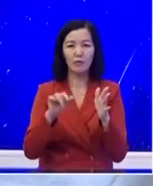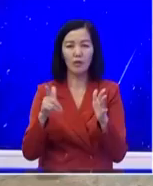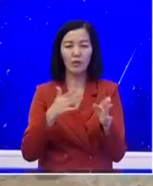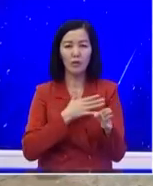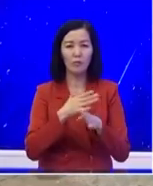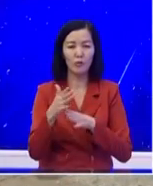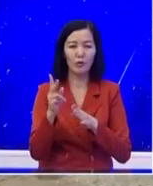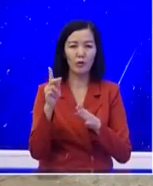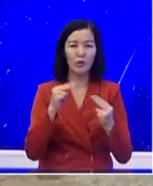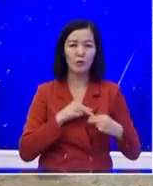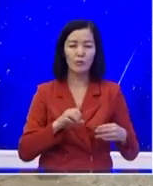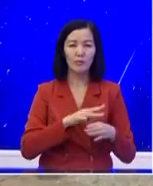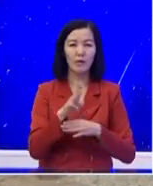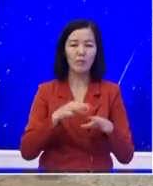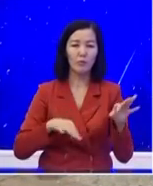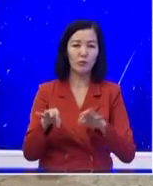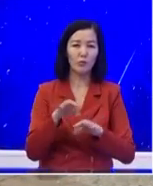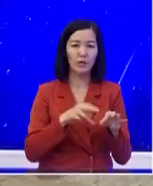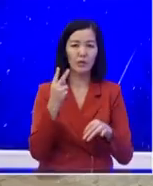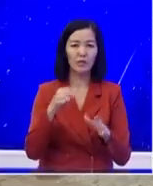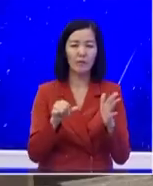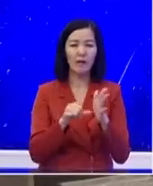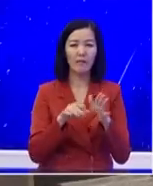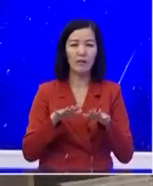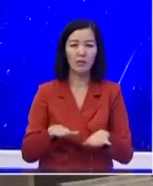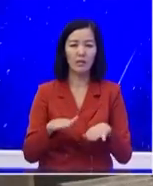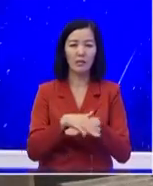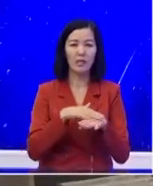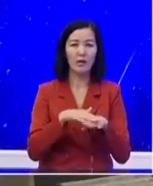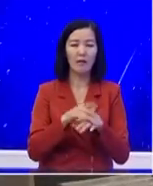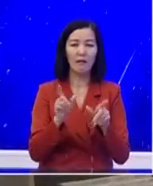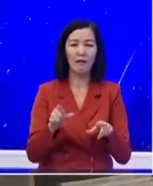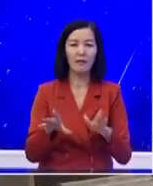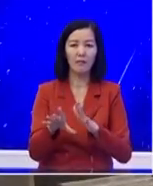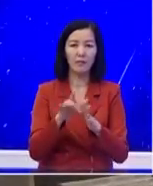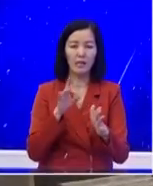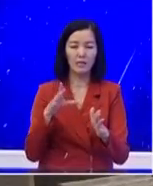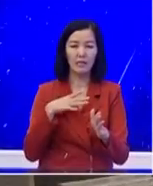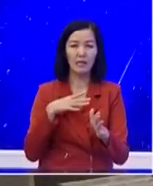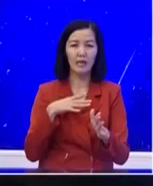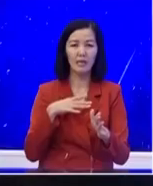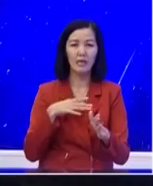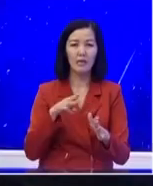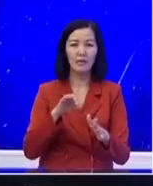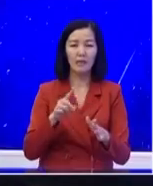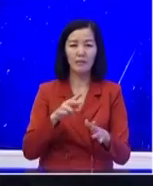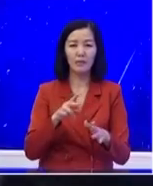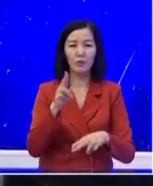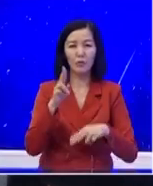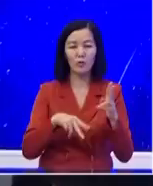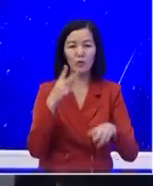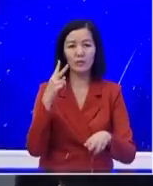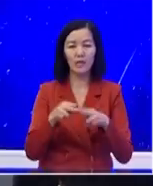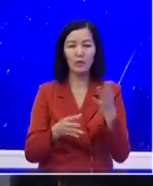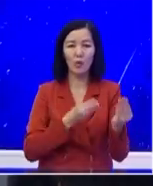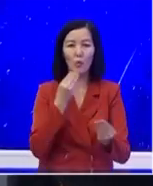қарастырылыпты. Жұмыспен қамту жол картасы бойынша 26 жергілікті тұрғын жұмысқа тартылған. Құрылыс тамызда аяқталуы тиіс. Мұнда балалар ойын,